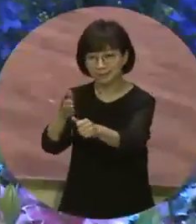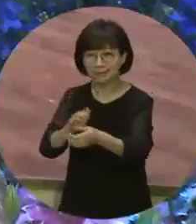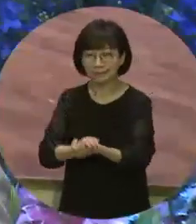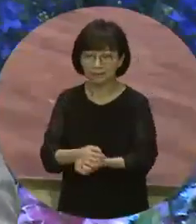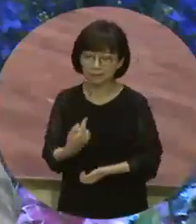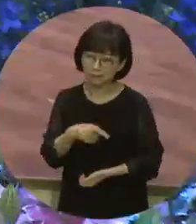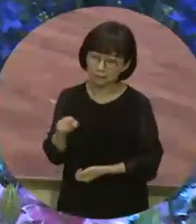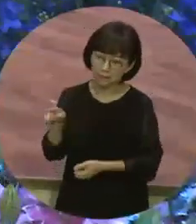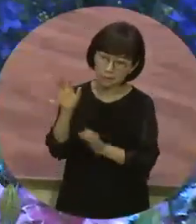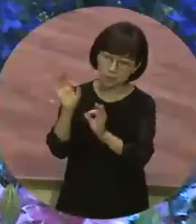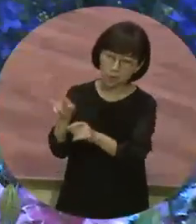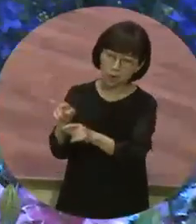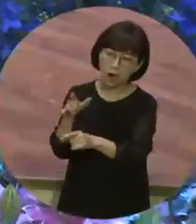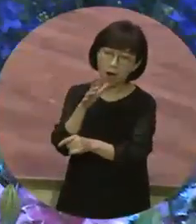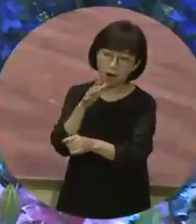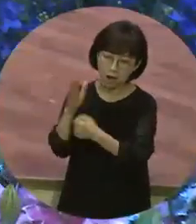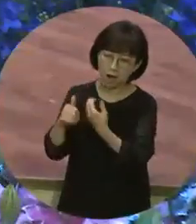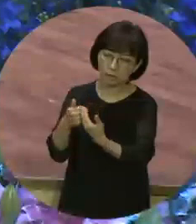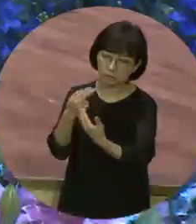살아 계신 것 같아.